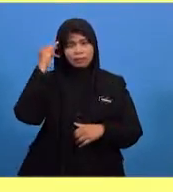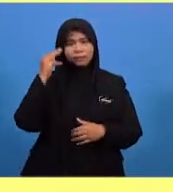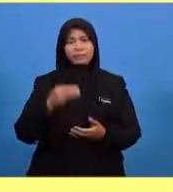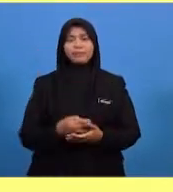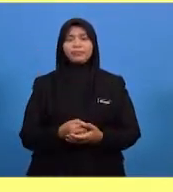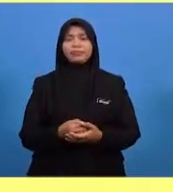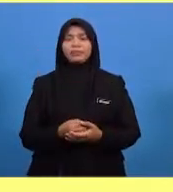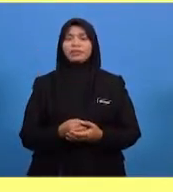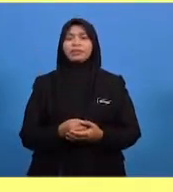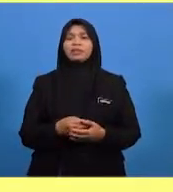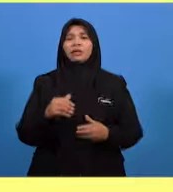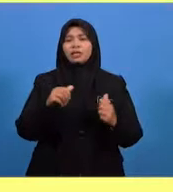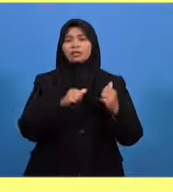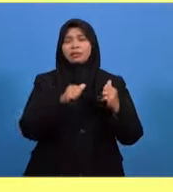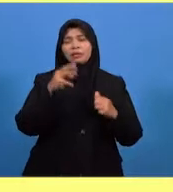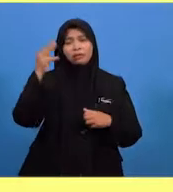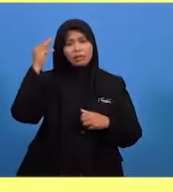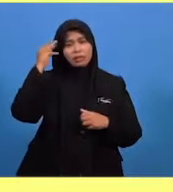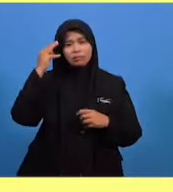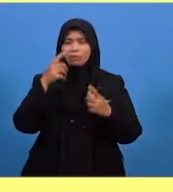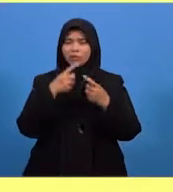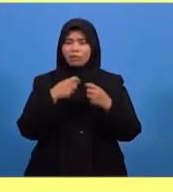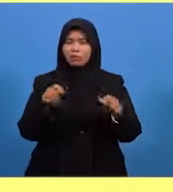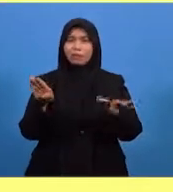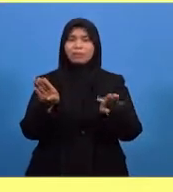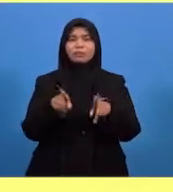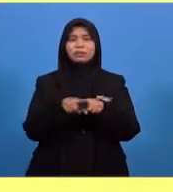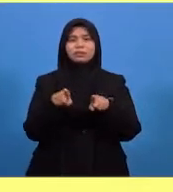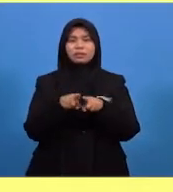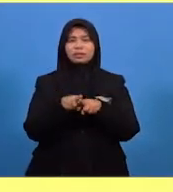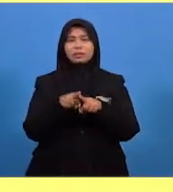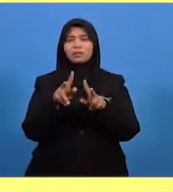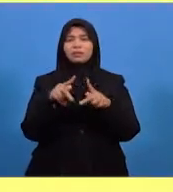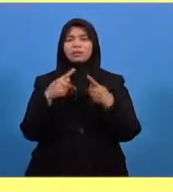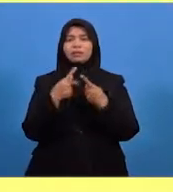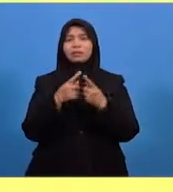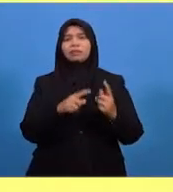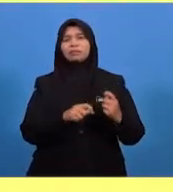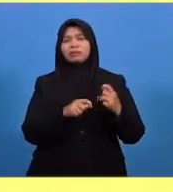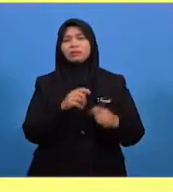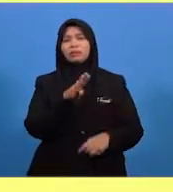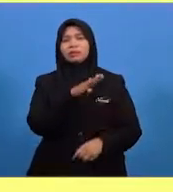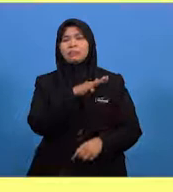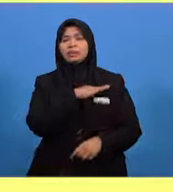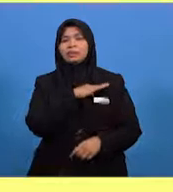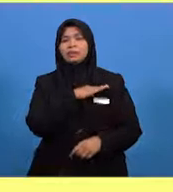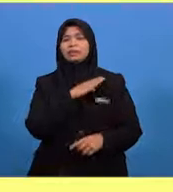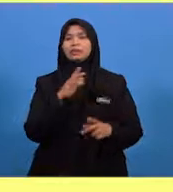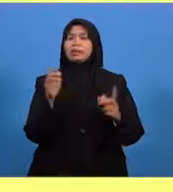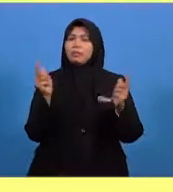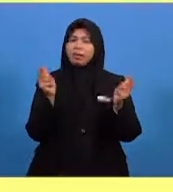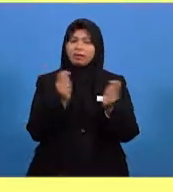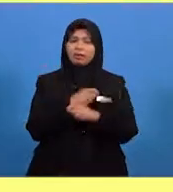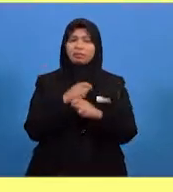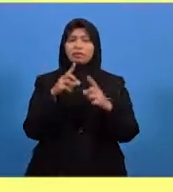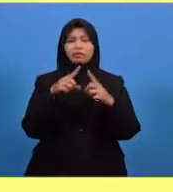racun Aska Melayu telah bersama-sama pasukan tentro British menentang